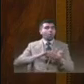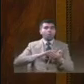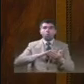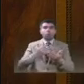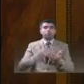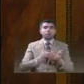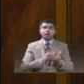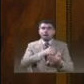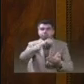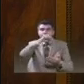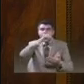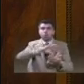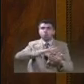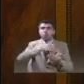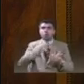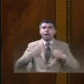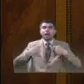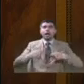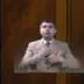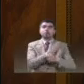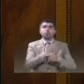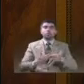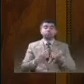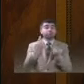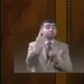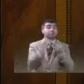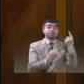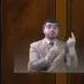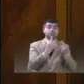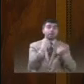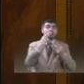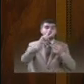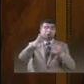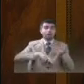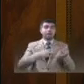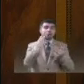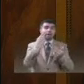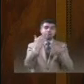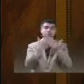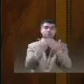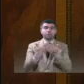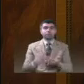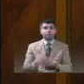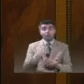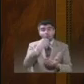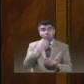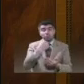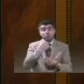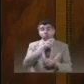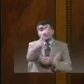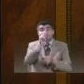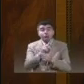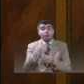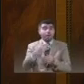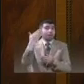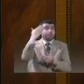وشعبية رئيسها حسب استطلاعات الرأي؟ أخبرونا لكي نفهم، هل